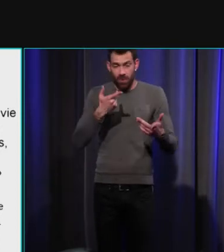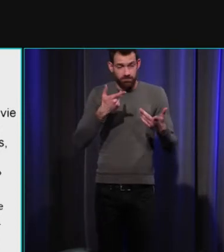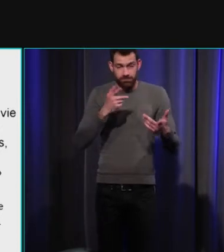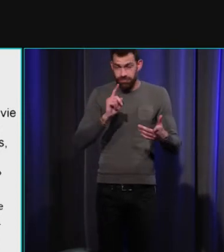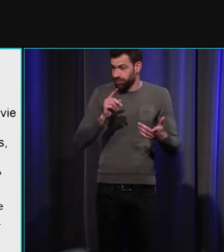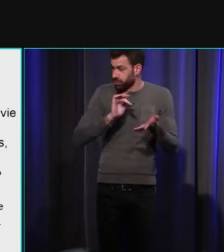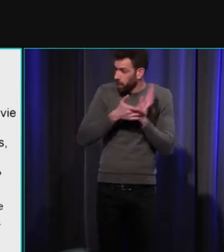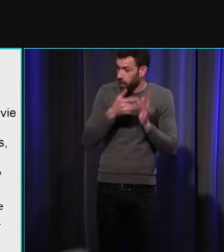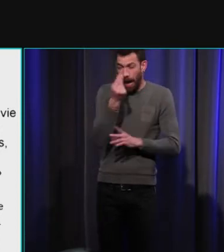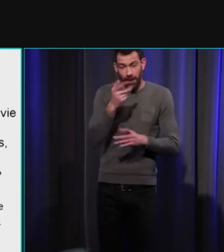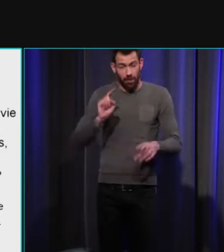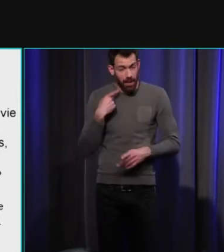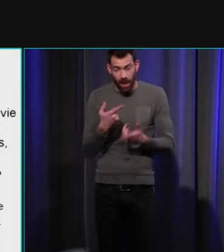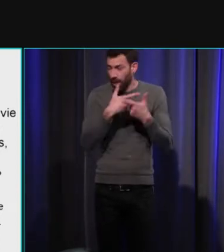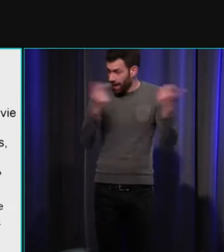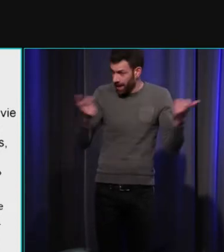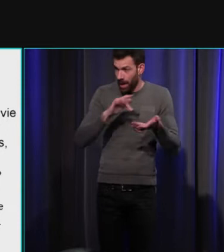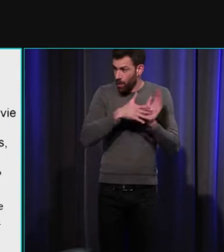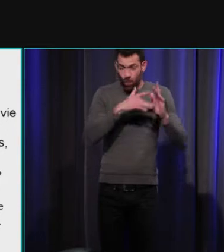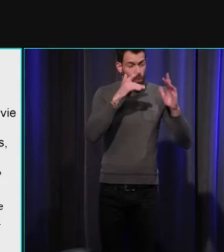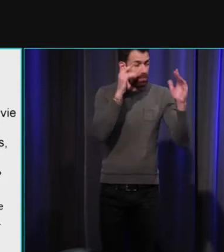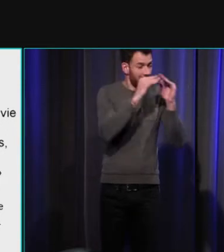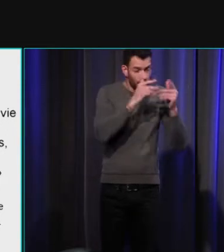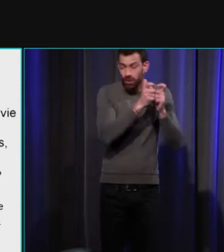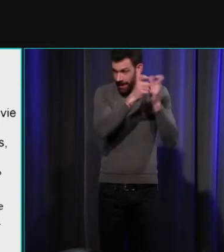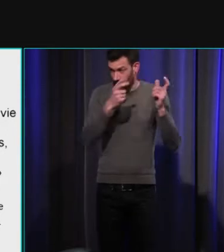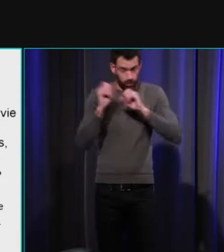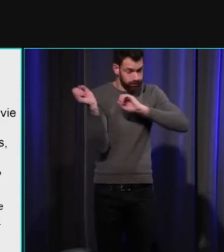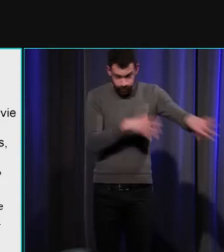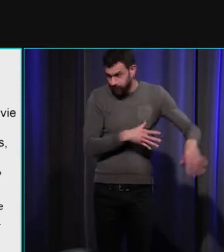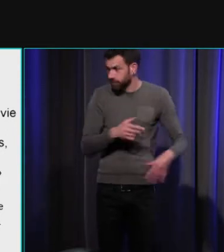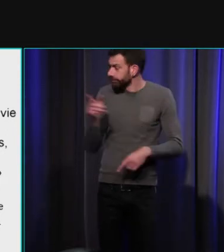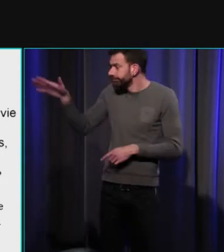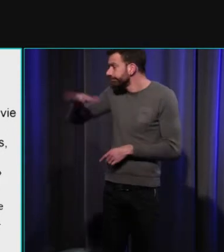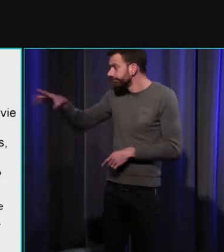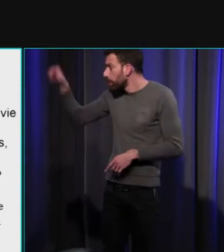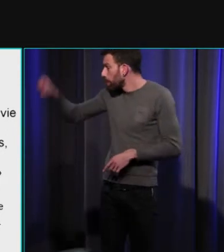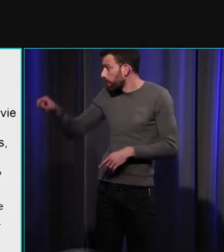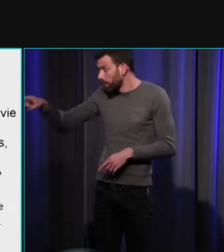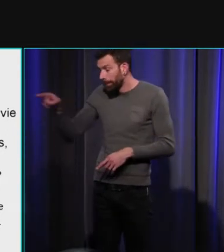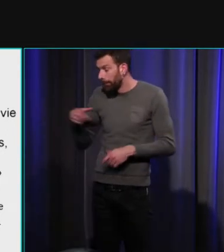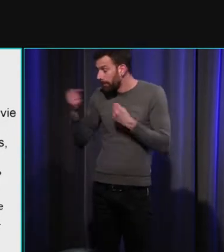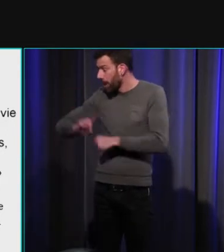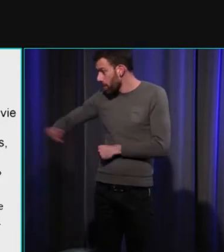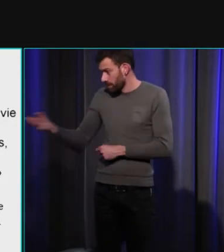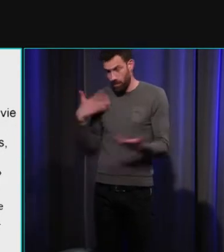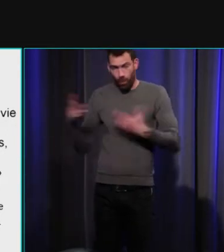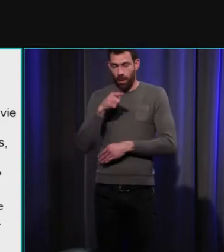pour partir à la croisade vous vous êtes des tièdes vous êtes des nuls vous n'êtes pas courageux et